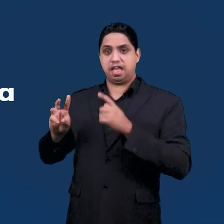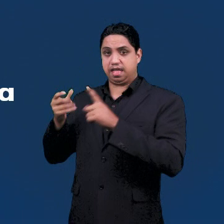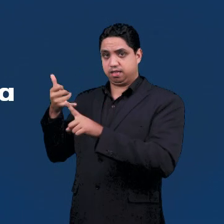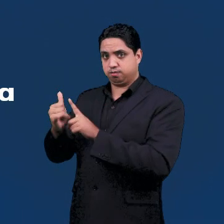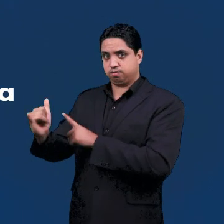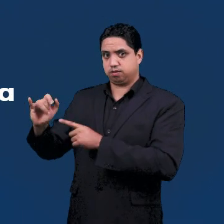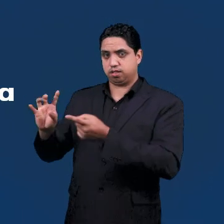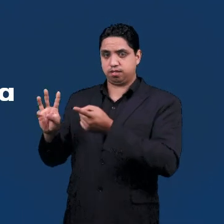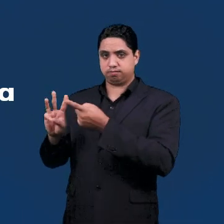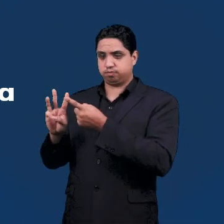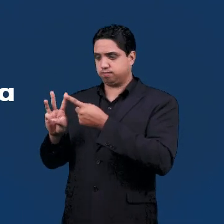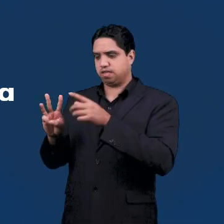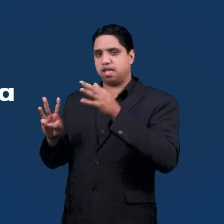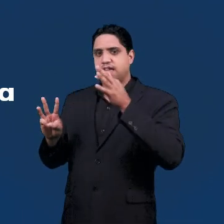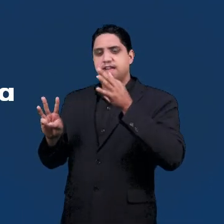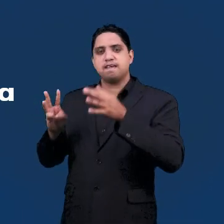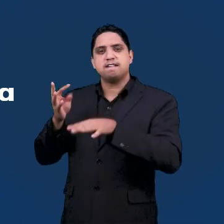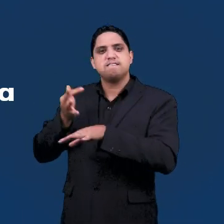пророчески. Филиппийцам